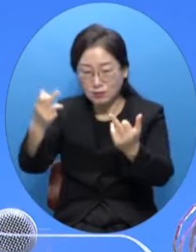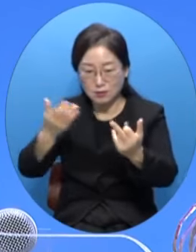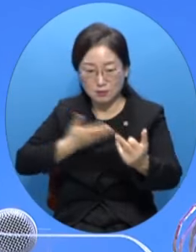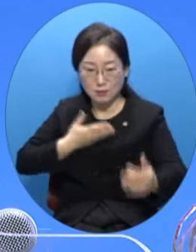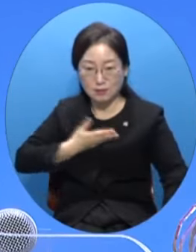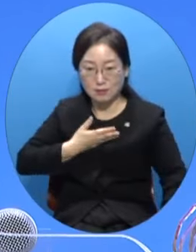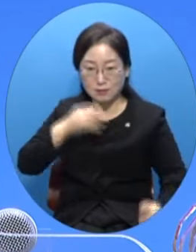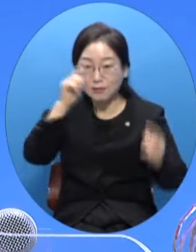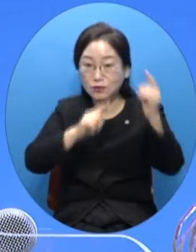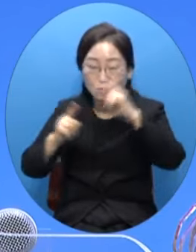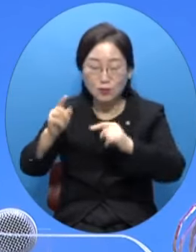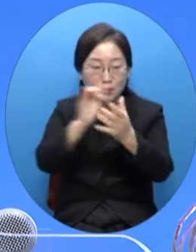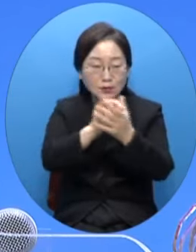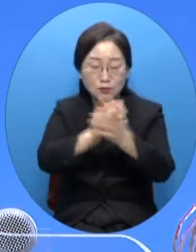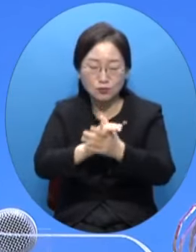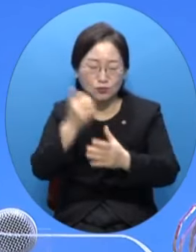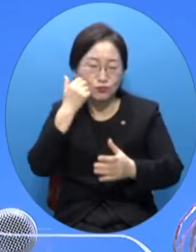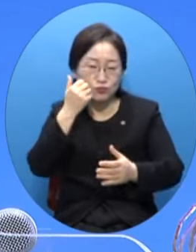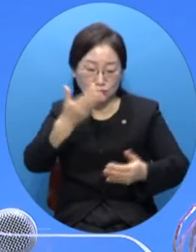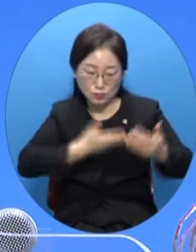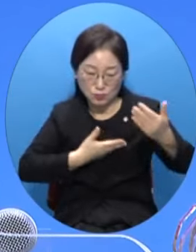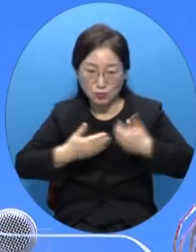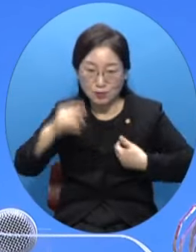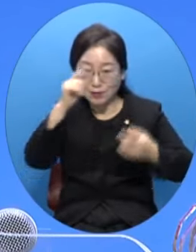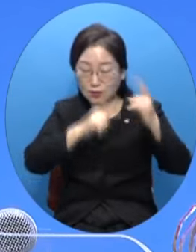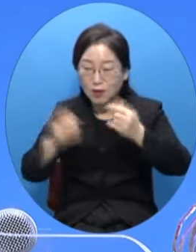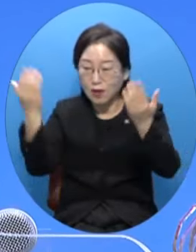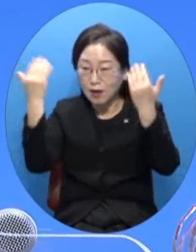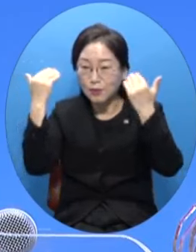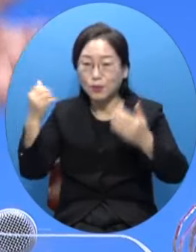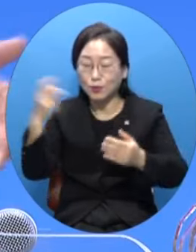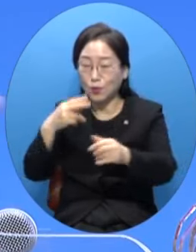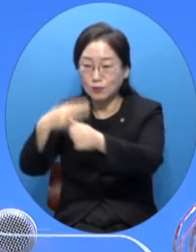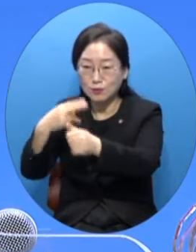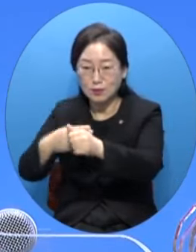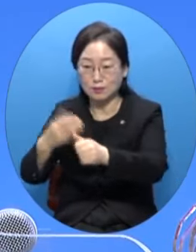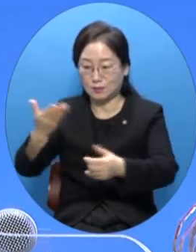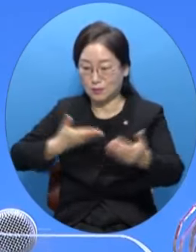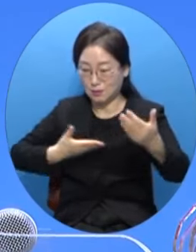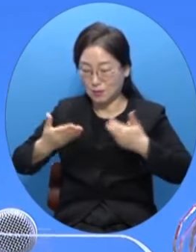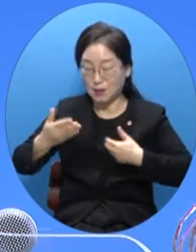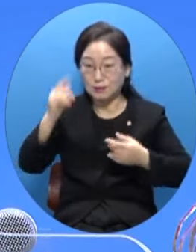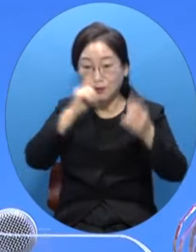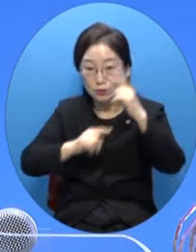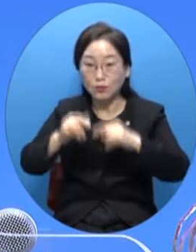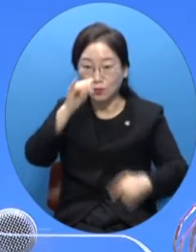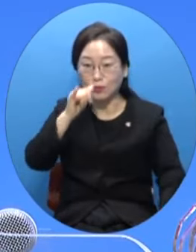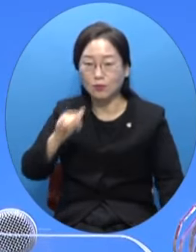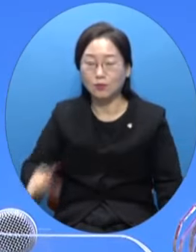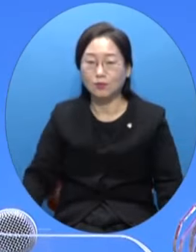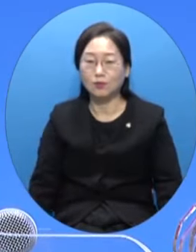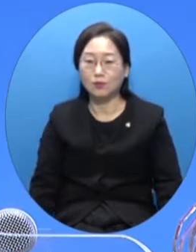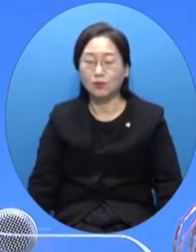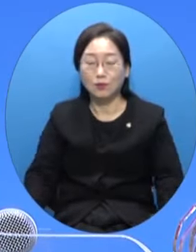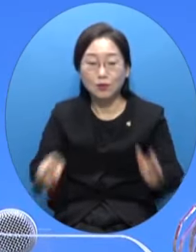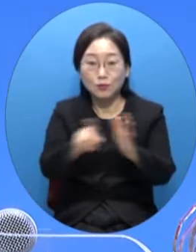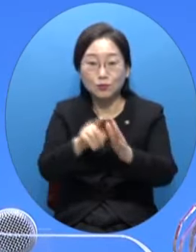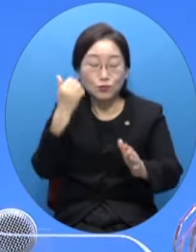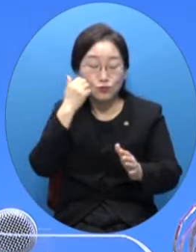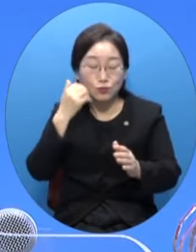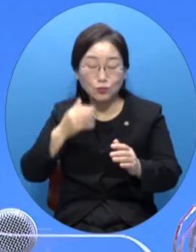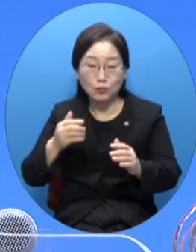있습니다. 친구들에게 받은 상처가 있습니다. 학교에서 또 선생님에게 받은 상처가 있습니다. 믿었던 사람에게